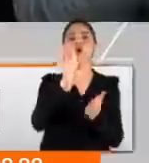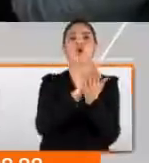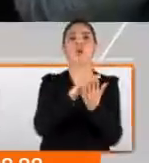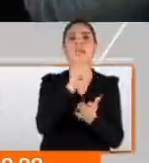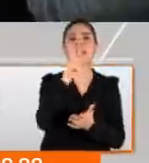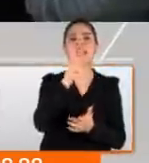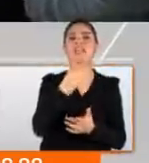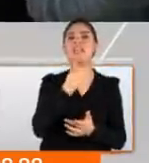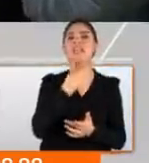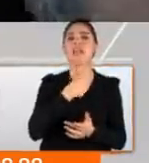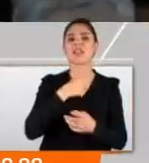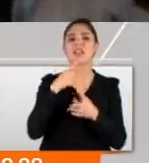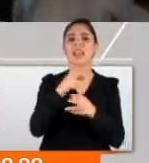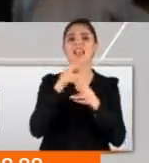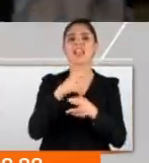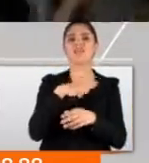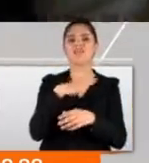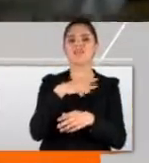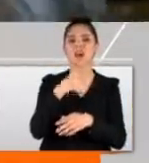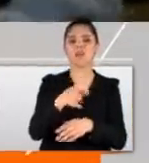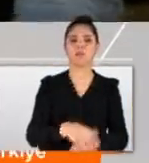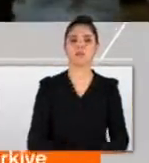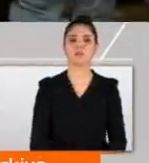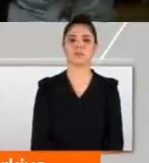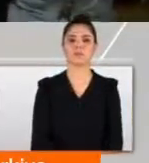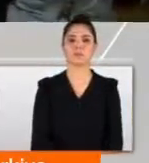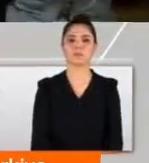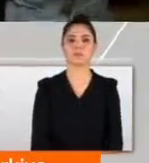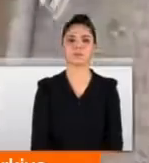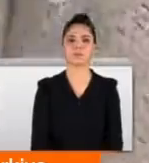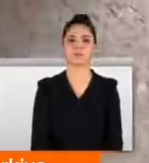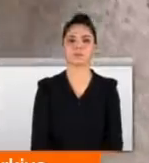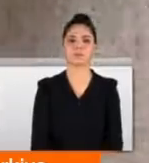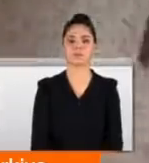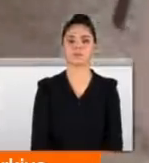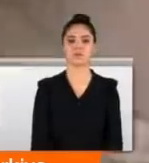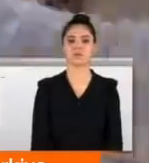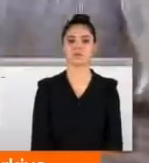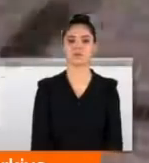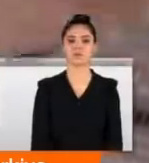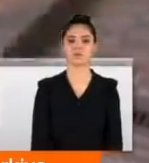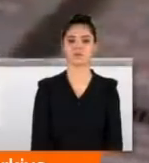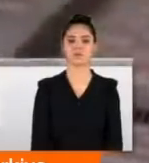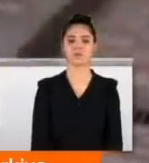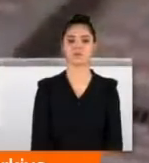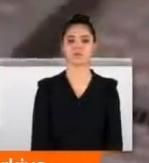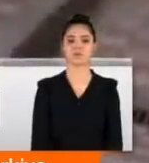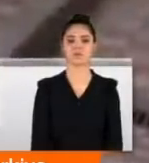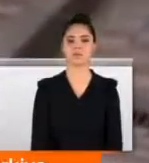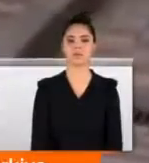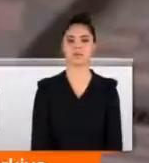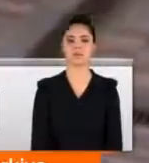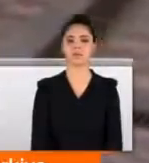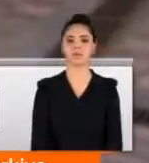kestiler. Köpeklerimizin birçoğunda gerçekten ses telleri alınmış, apartmanda ses çıkmasın diye. Buradaki gülgül